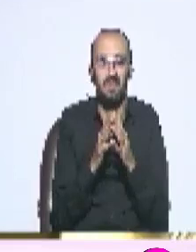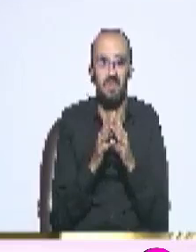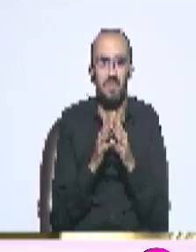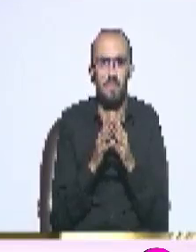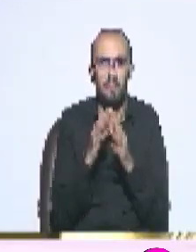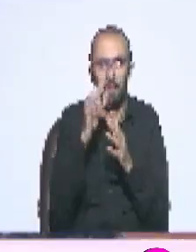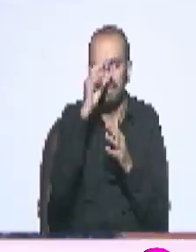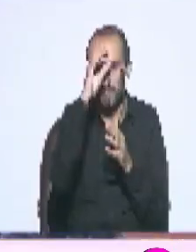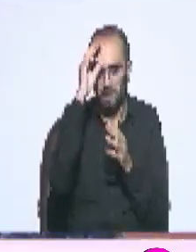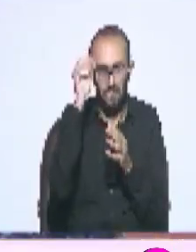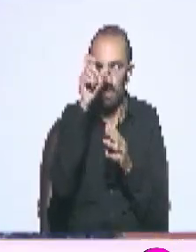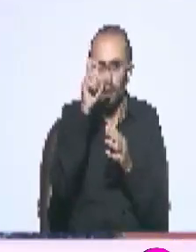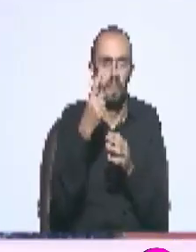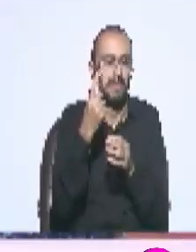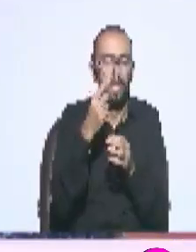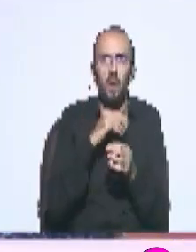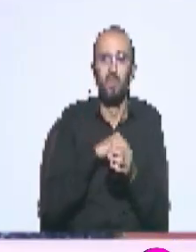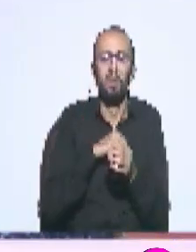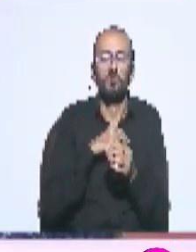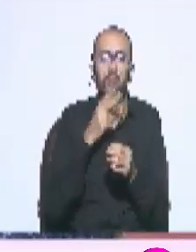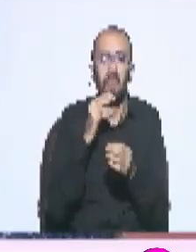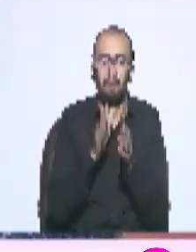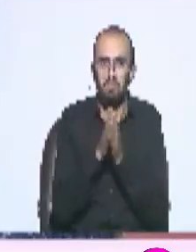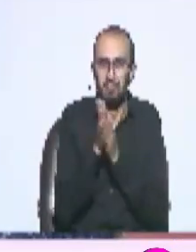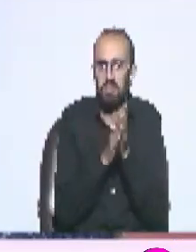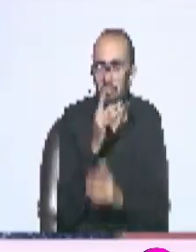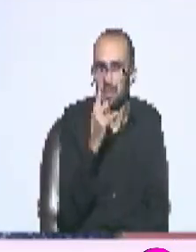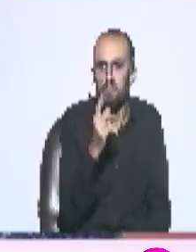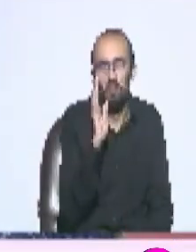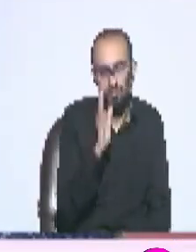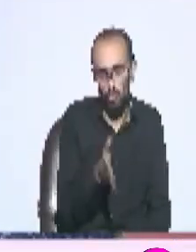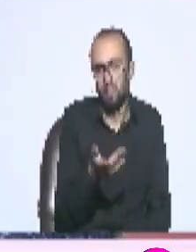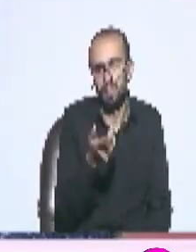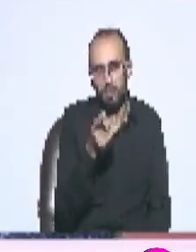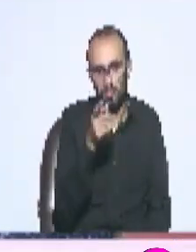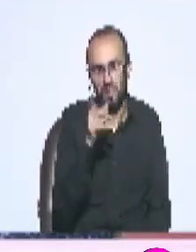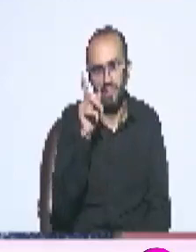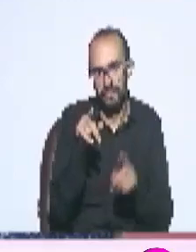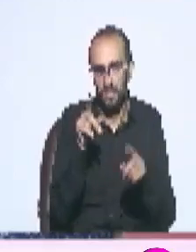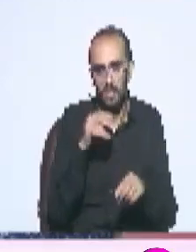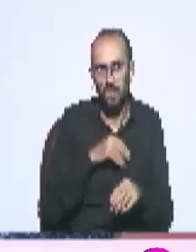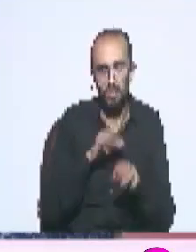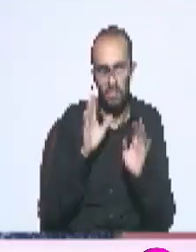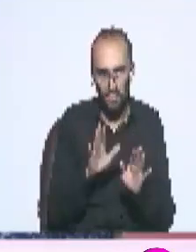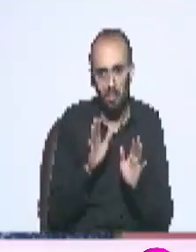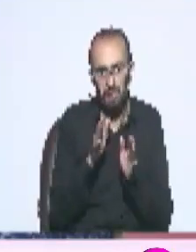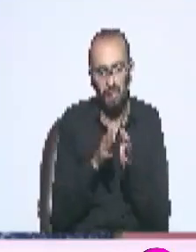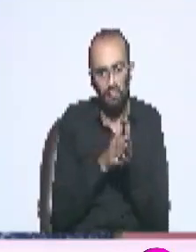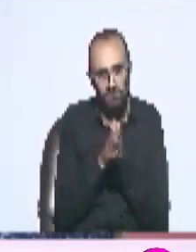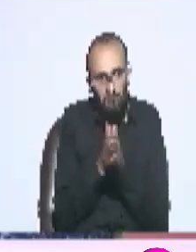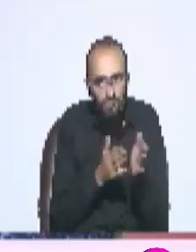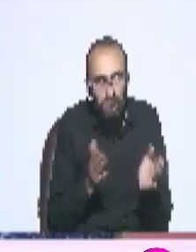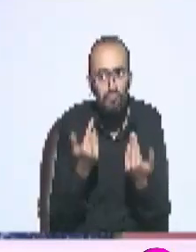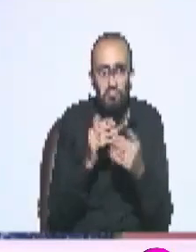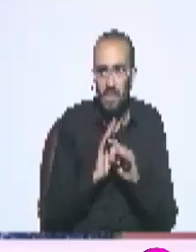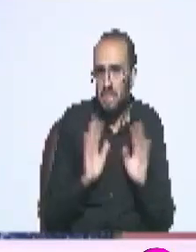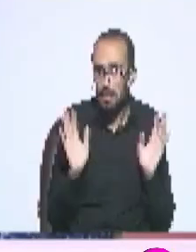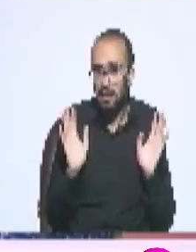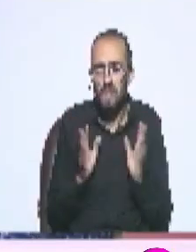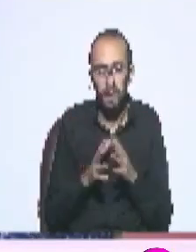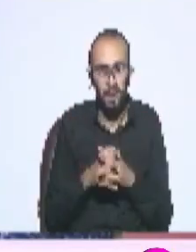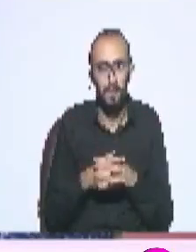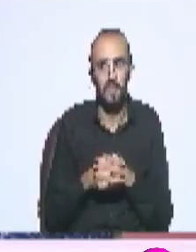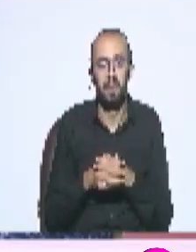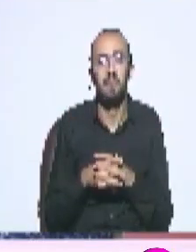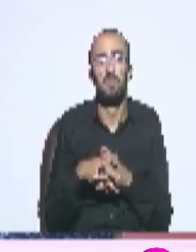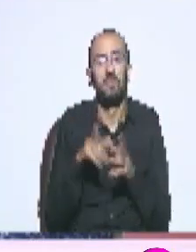مجرد بس هو محتاج ان تشجيع ساعات بيبقى ده احد الادوار برده اللي بتعملها الجلسات وفي نفس الوقت ممكن نقول